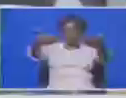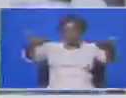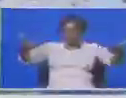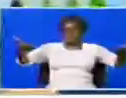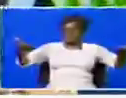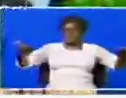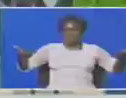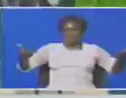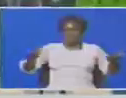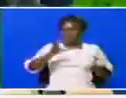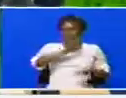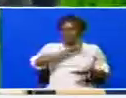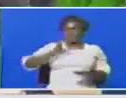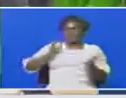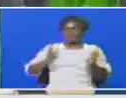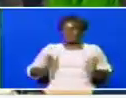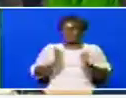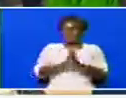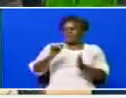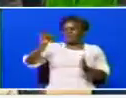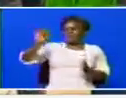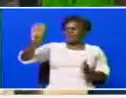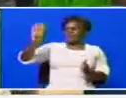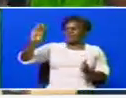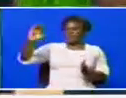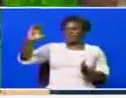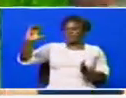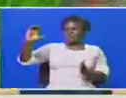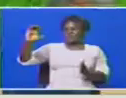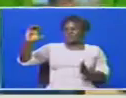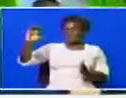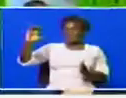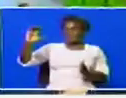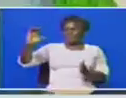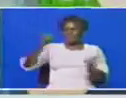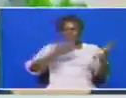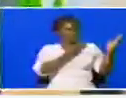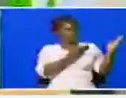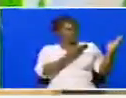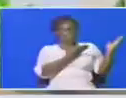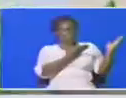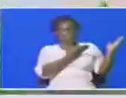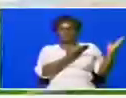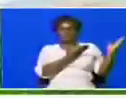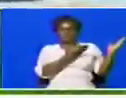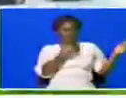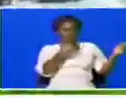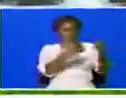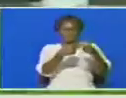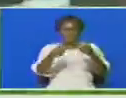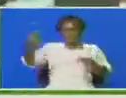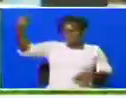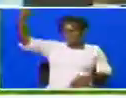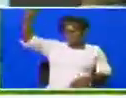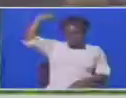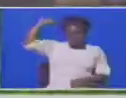ni makamishna na vile vile maafisa wa IEBC ambao wamejipanga na shughuli hii karibia kuanza. Kule nyuma